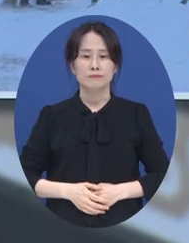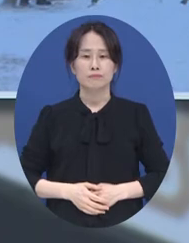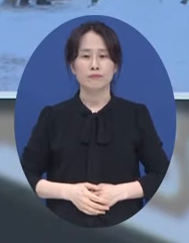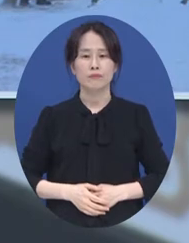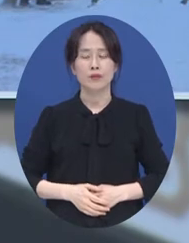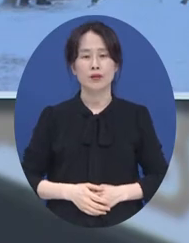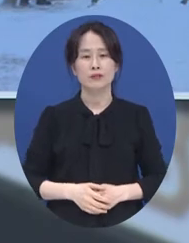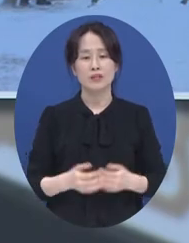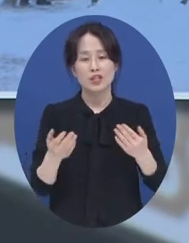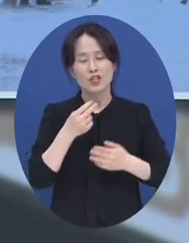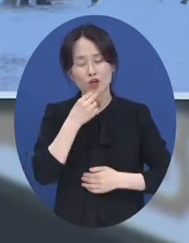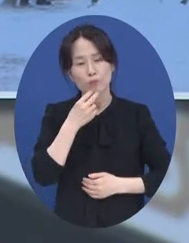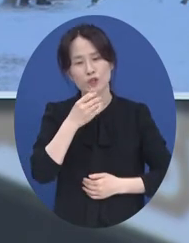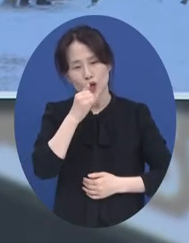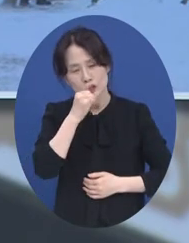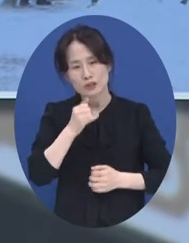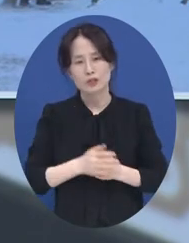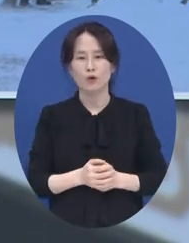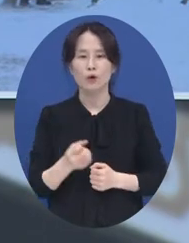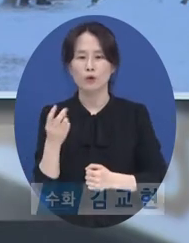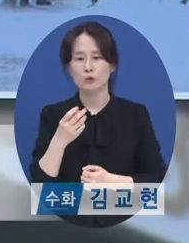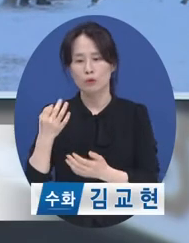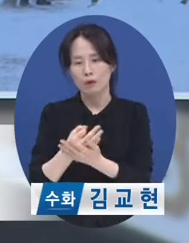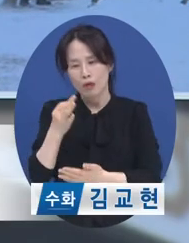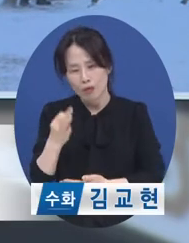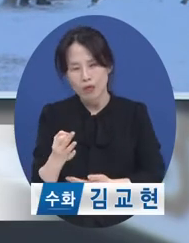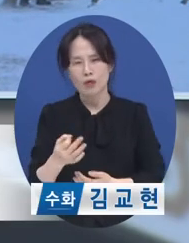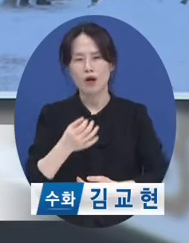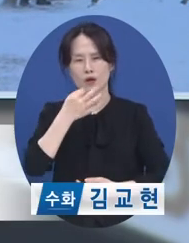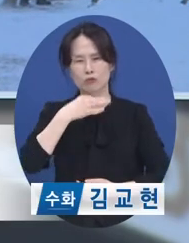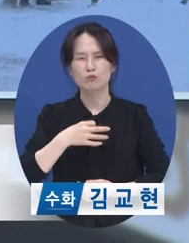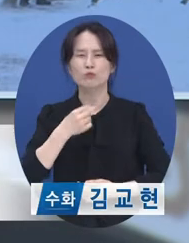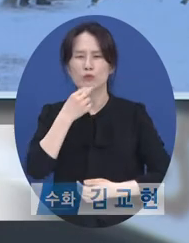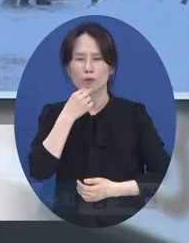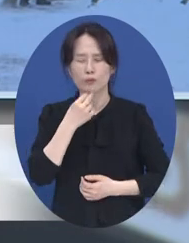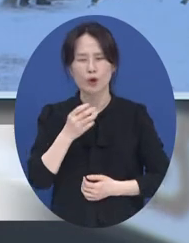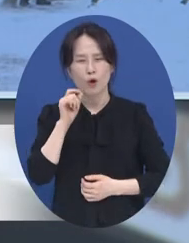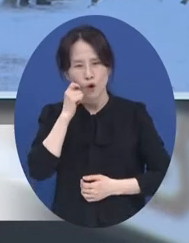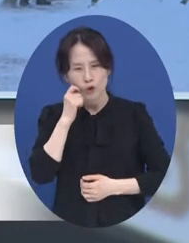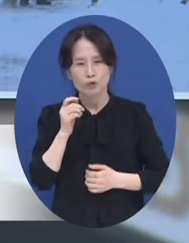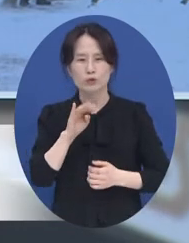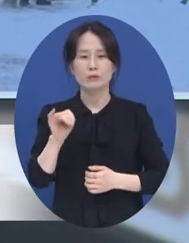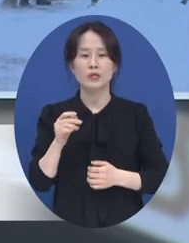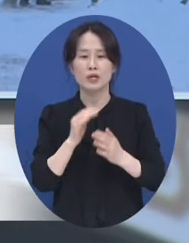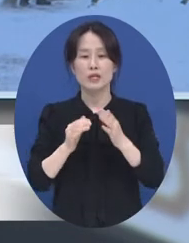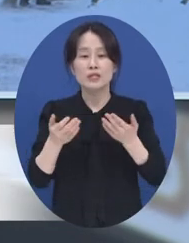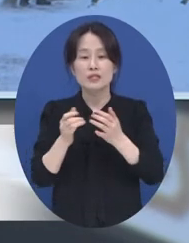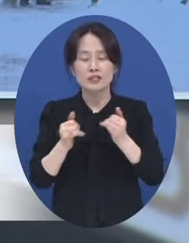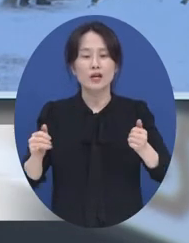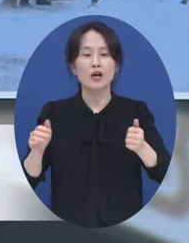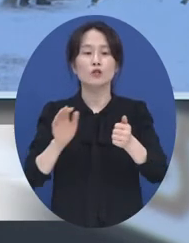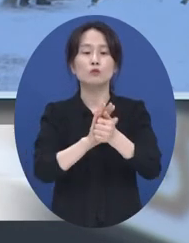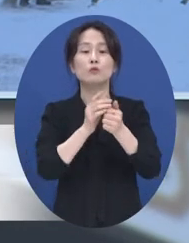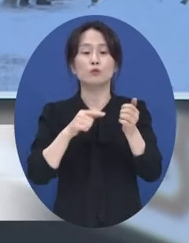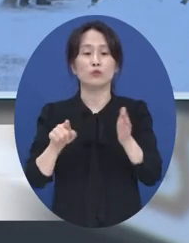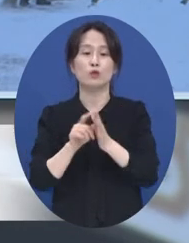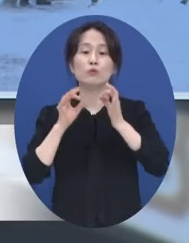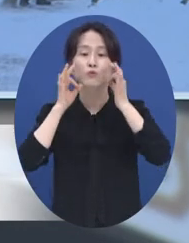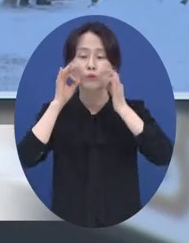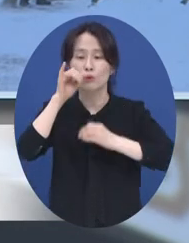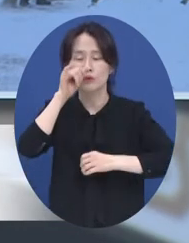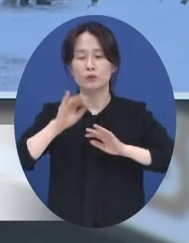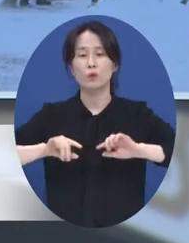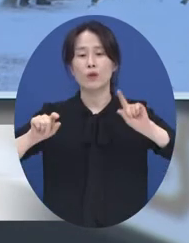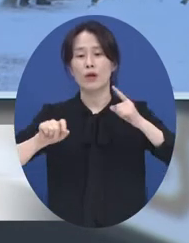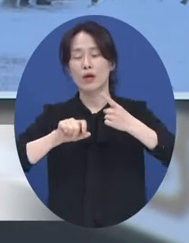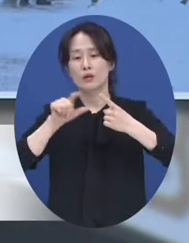경기도는 고용 불안정과 저임금으로 이중고를 겪는 비정규직 노동자의 처우를 개선하기 위해 노력하고 있는데요 그